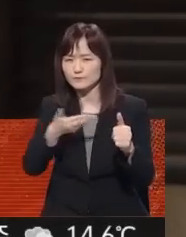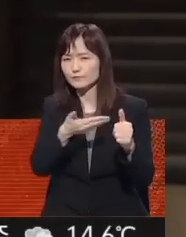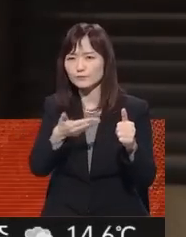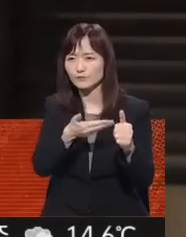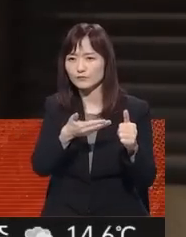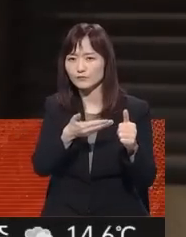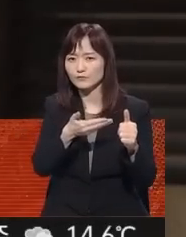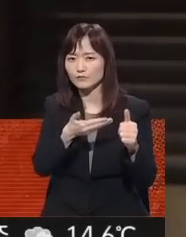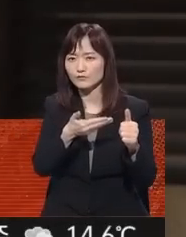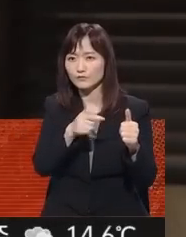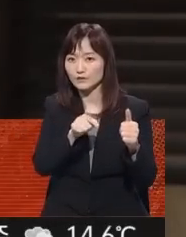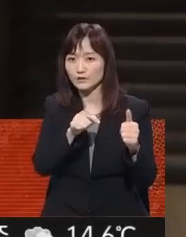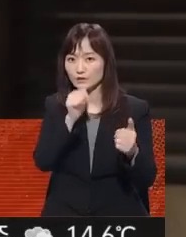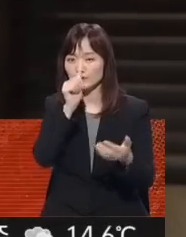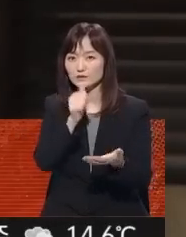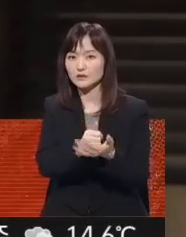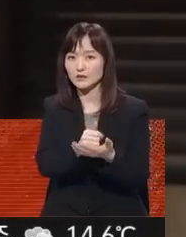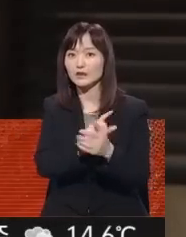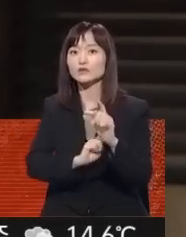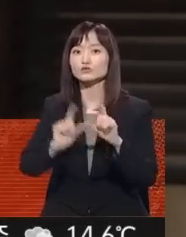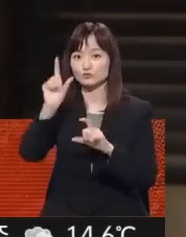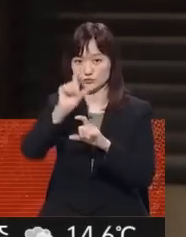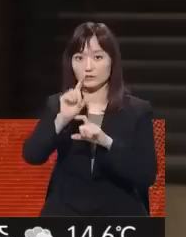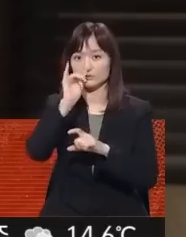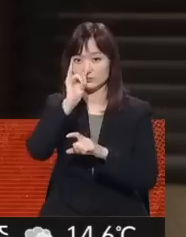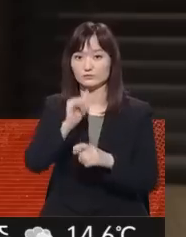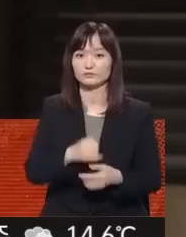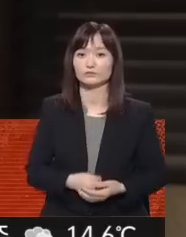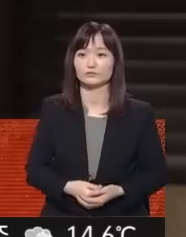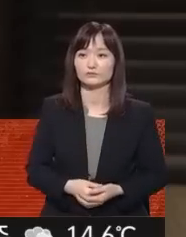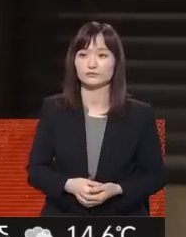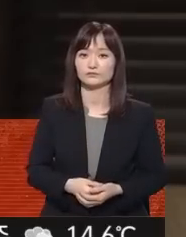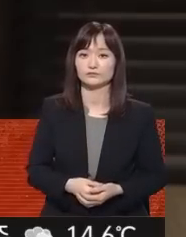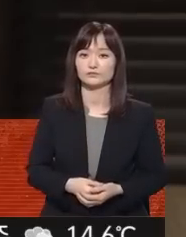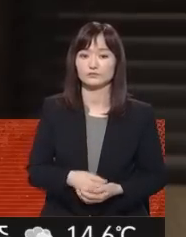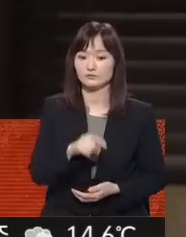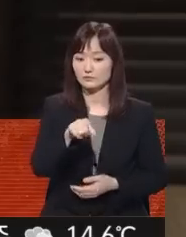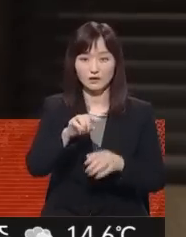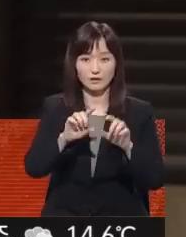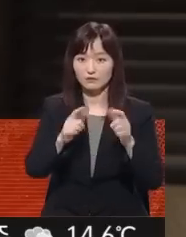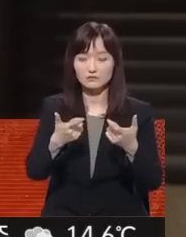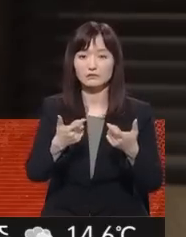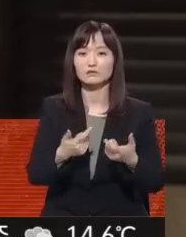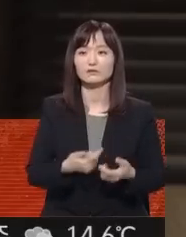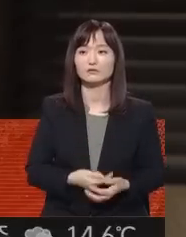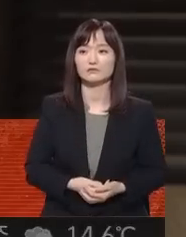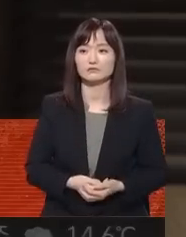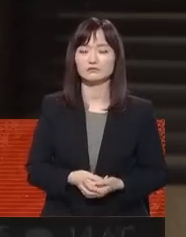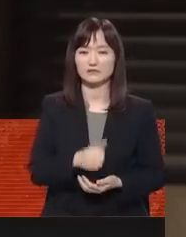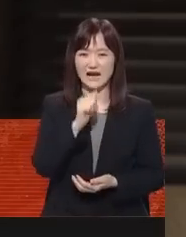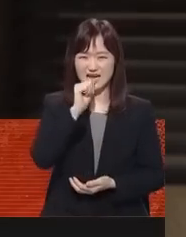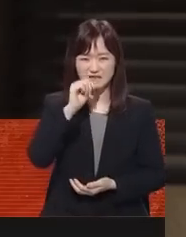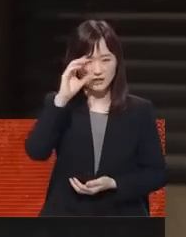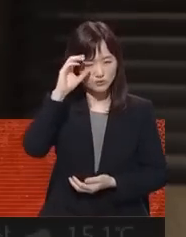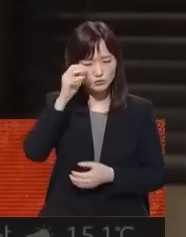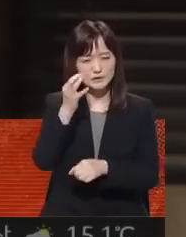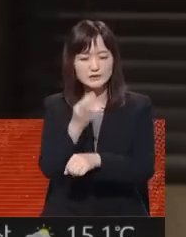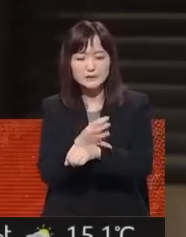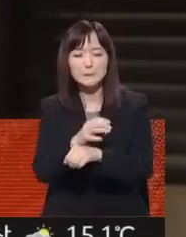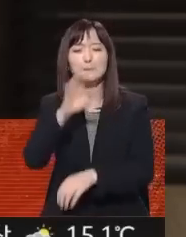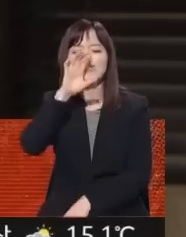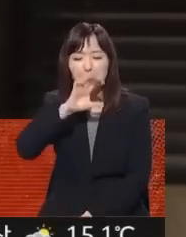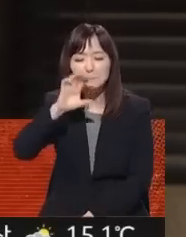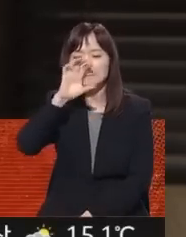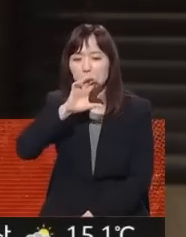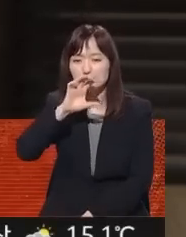이번 연습을 했다면 말씀하셨던 것처럼 죄명이 추가될 여지는 분명히 있습니다 근데 이제 그런게 없이 정말 쇠구슬을 사서 연습해 보고 그냥